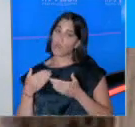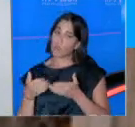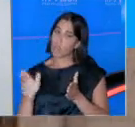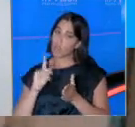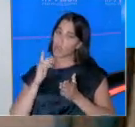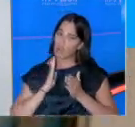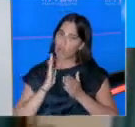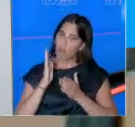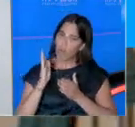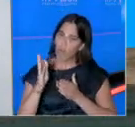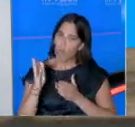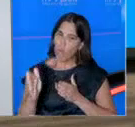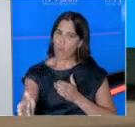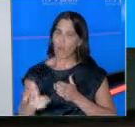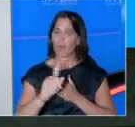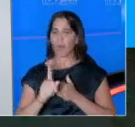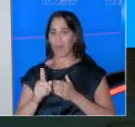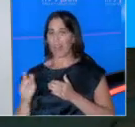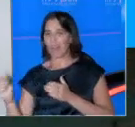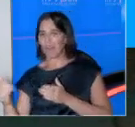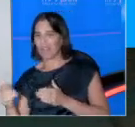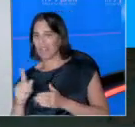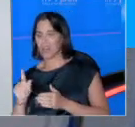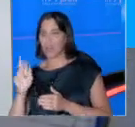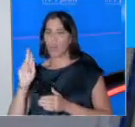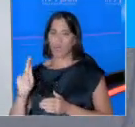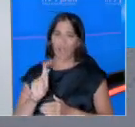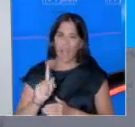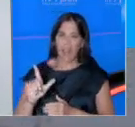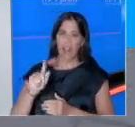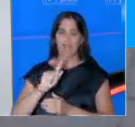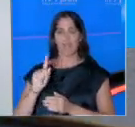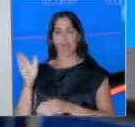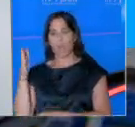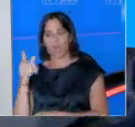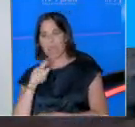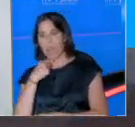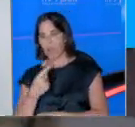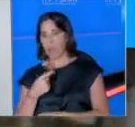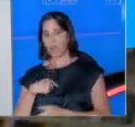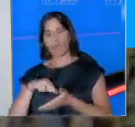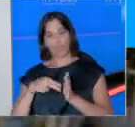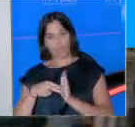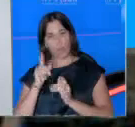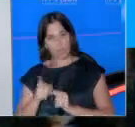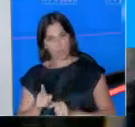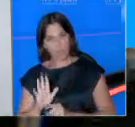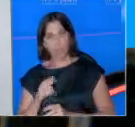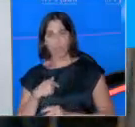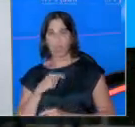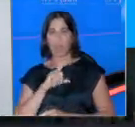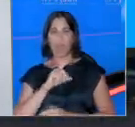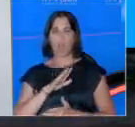לכל אורכו. לא רמי ולא קק"ל ולא המדינה היא זו שתבצע את התכנון במידה וצריך, אלא